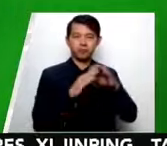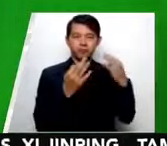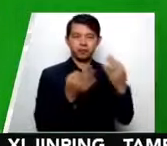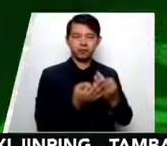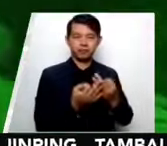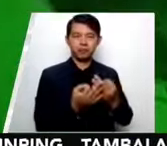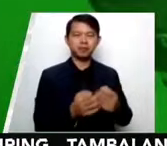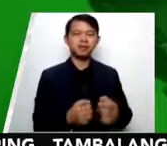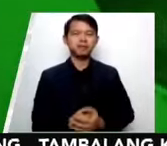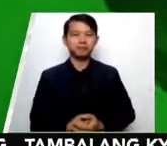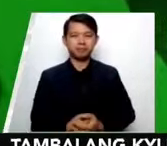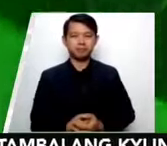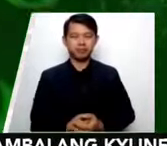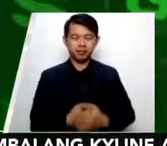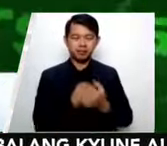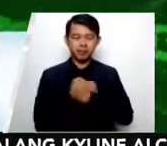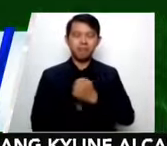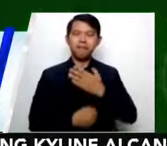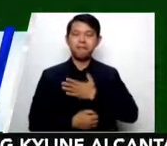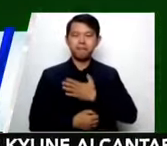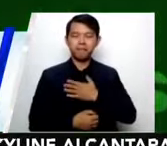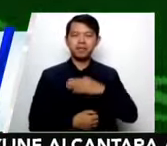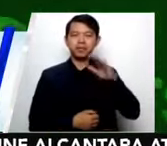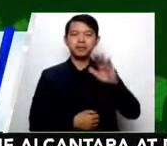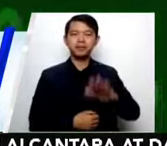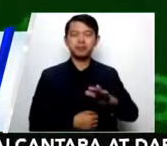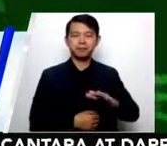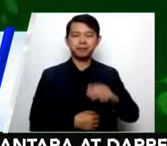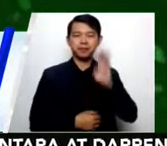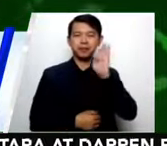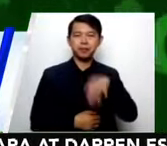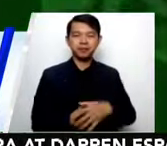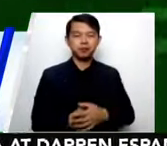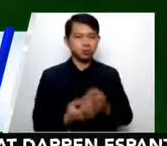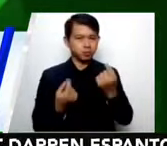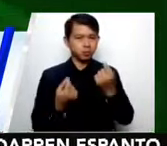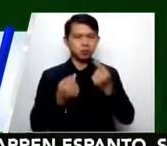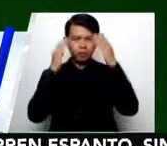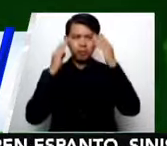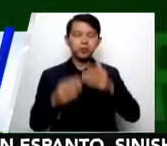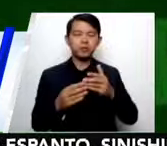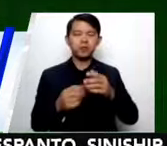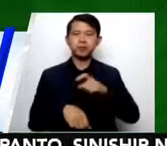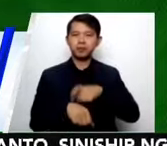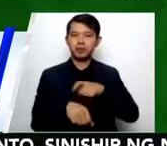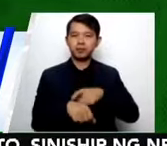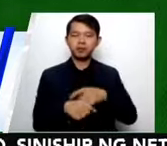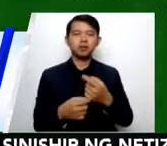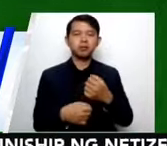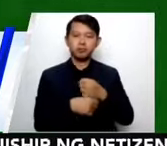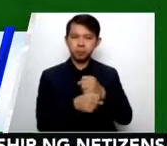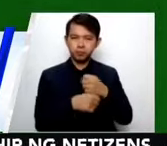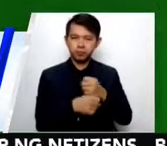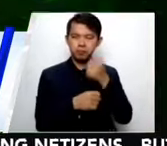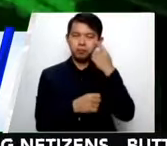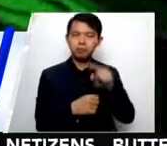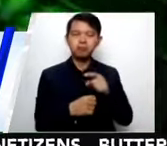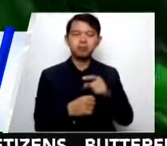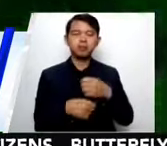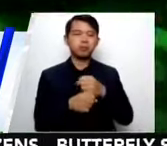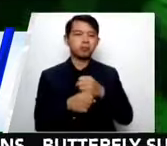brother pinag-igihan at pinaglaanan ang oras ng kanyang ina at kuya mula sa